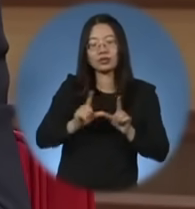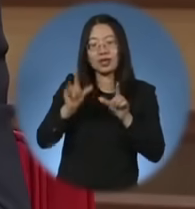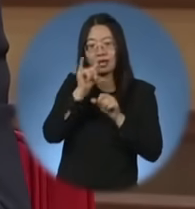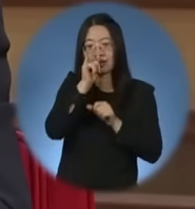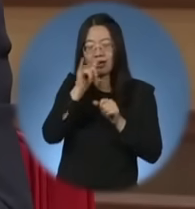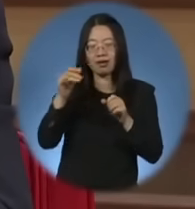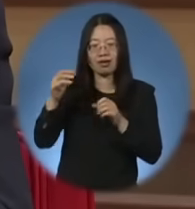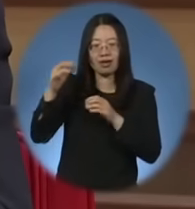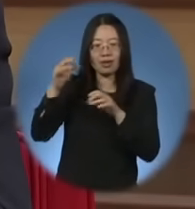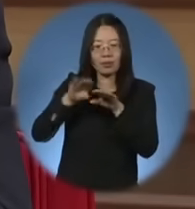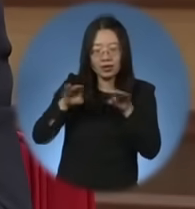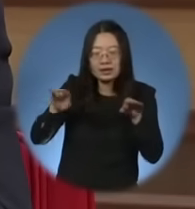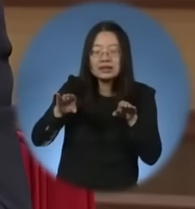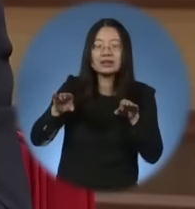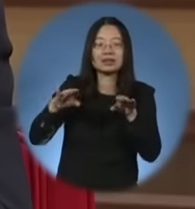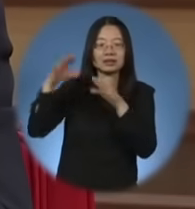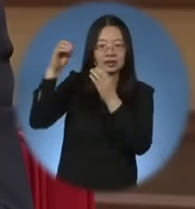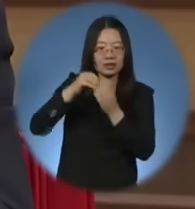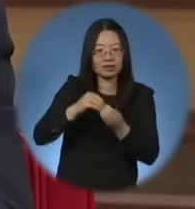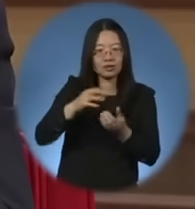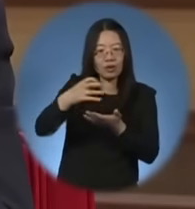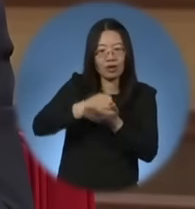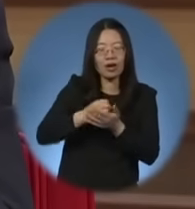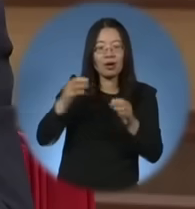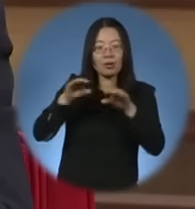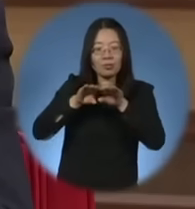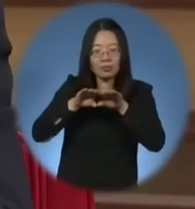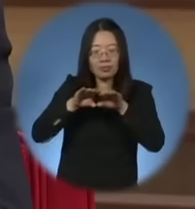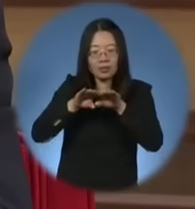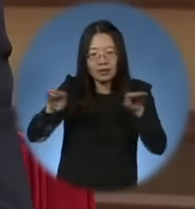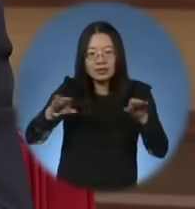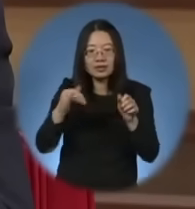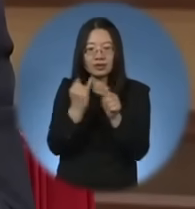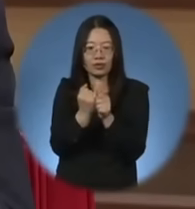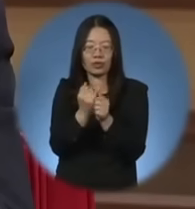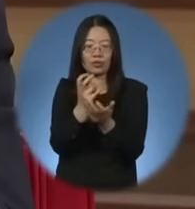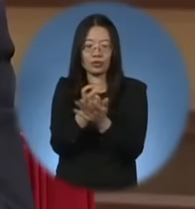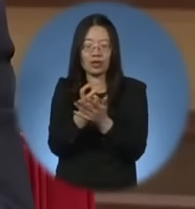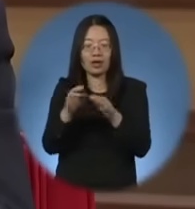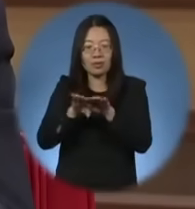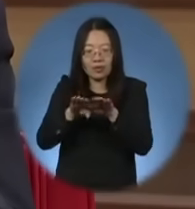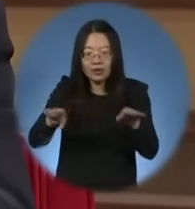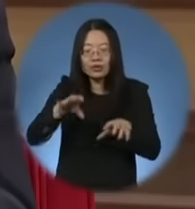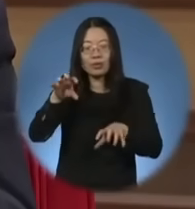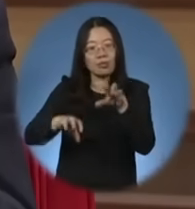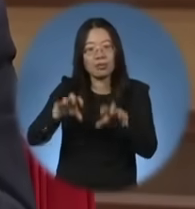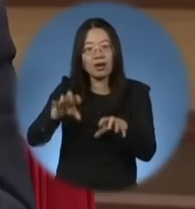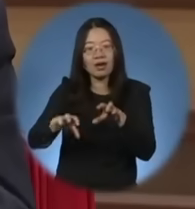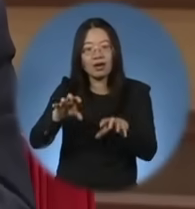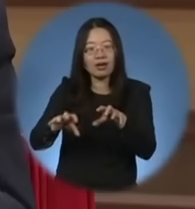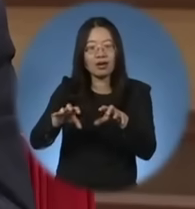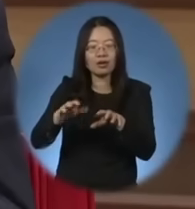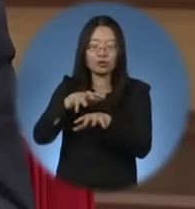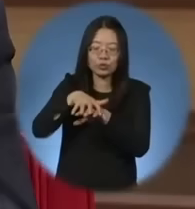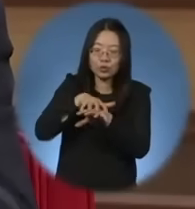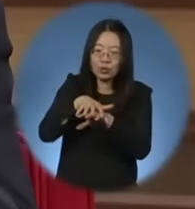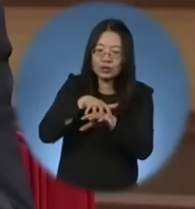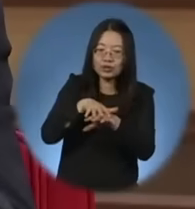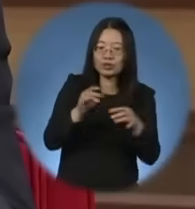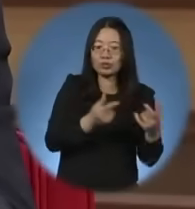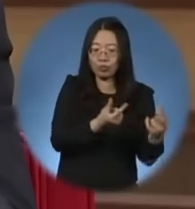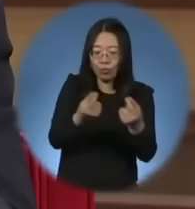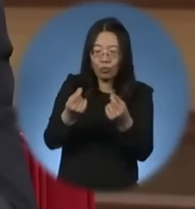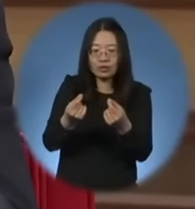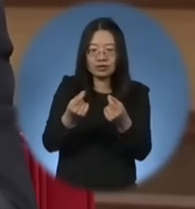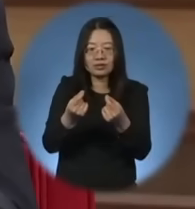살았어요 평등 상속 평등 저 결혼 제도 저 평등 마을 저 조직 뭐